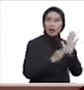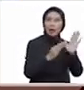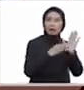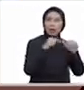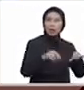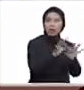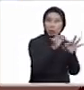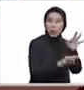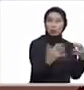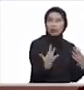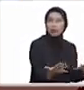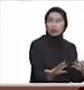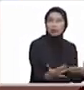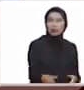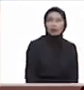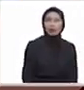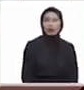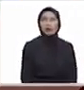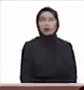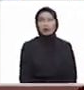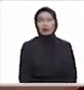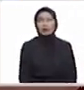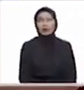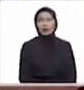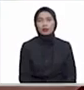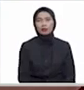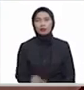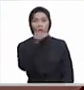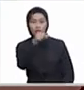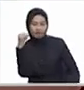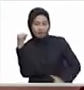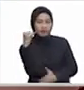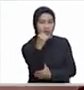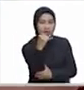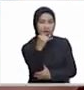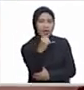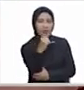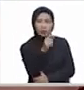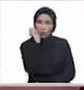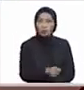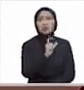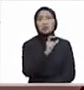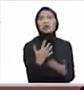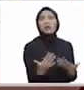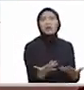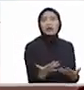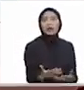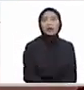dan bagaimana kepada seorang pelakunya agar dia mendapatkan efek jera. Terima kasih. Monggo Pak.